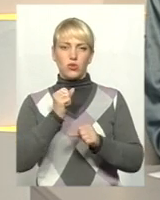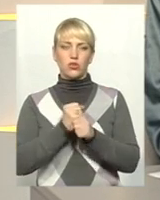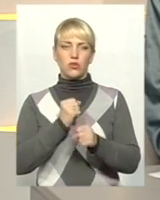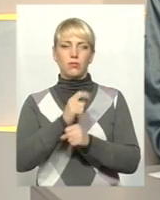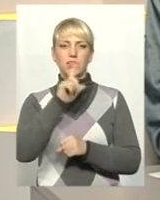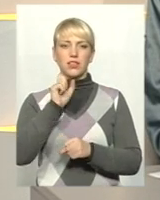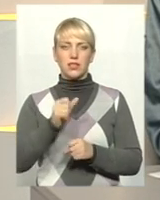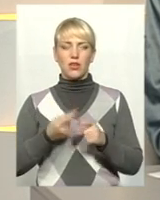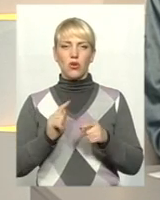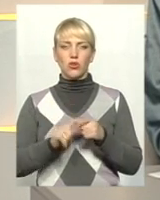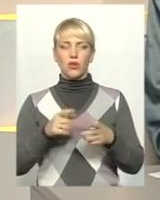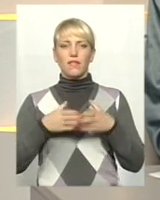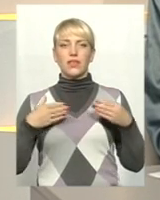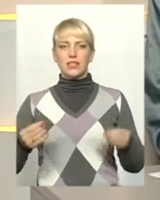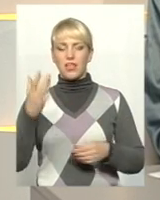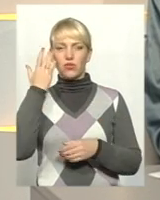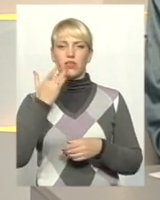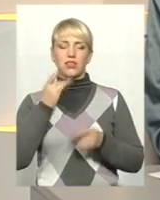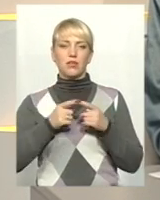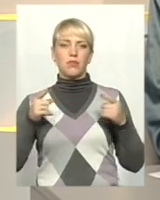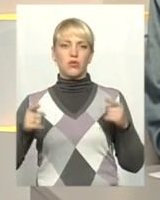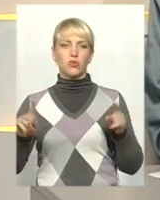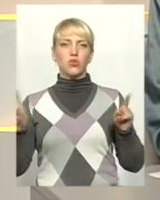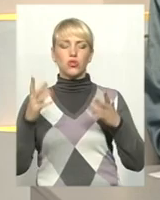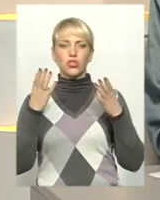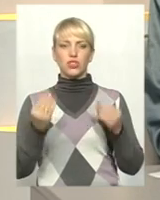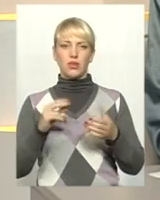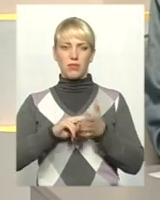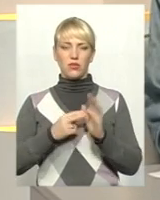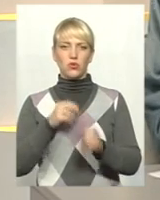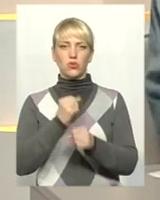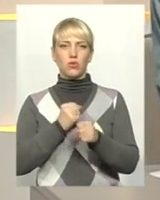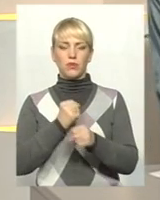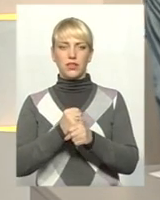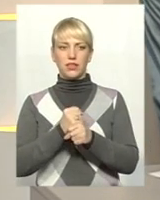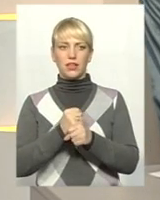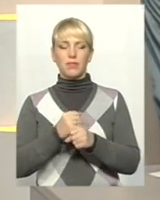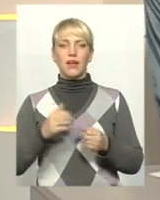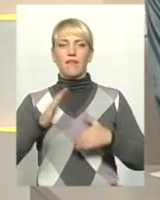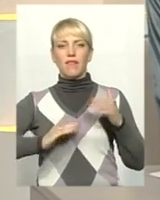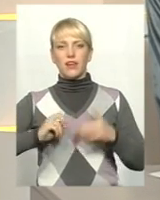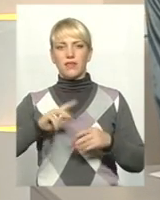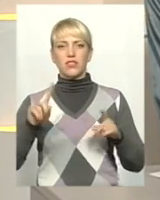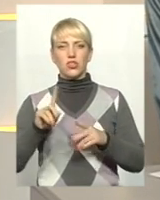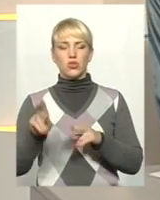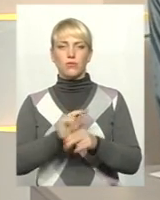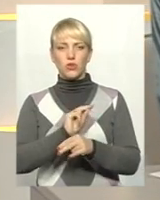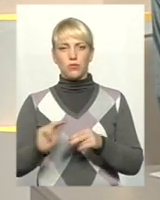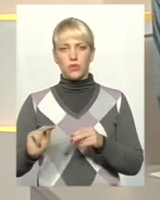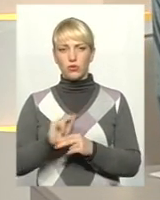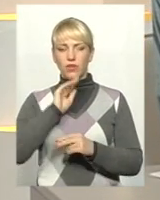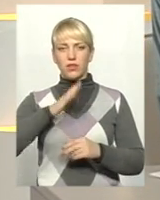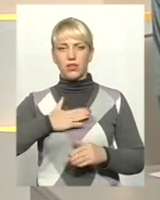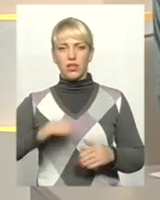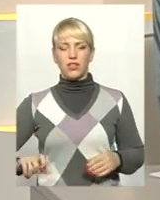за отой весняно-літній період? Що ще планують зробити фахівці, аби відремонтувати